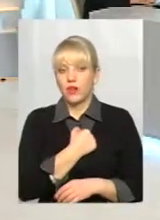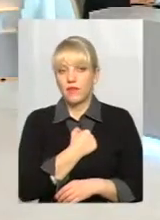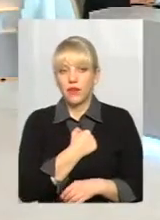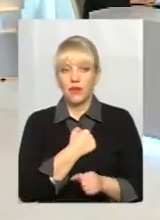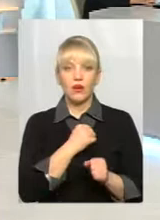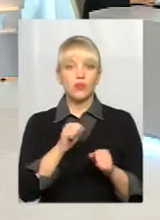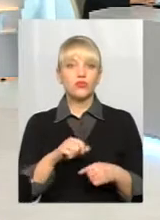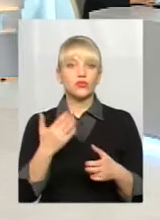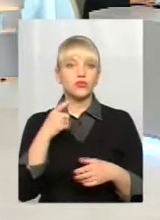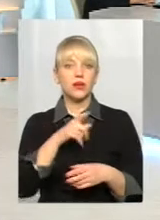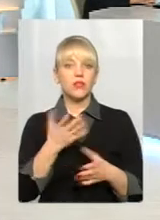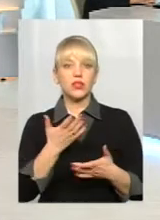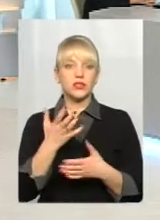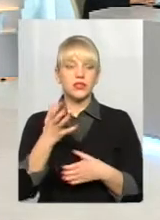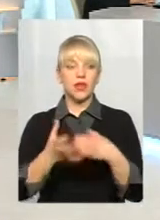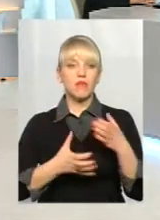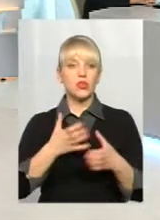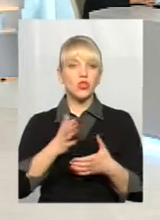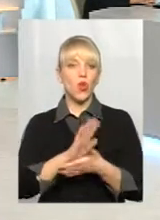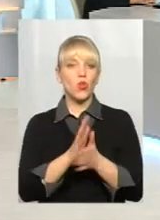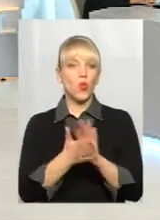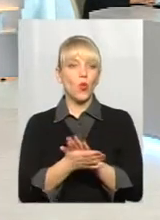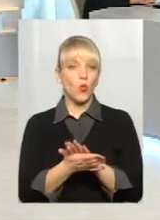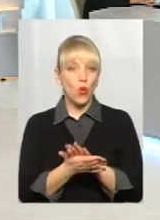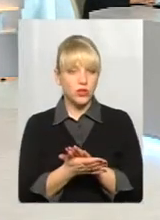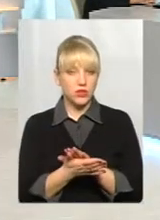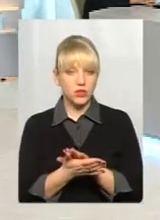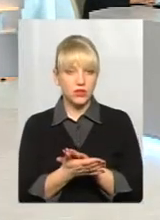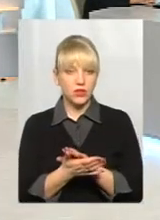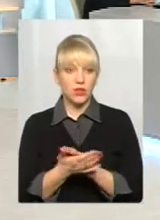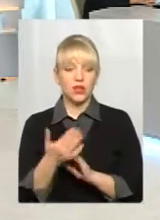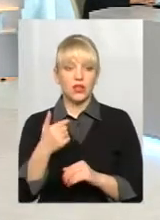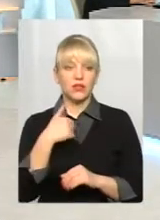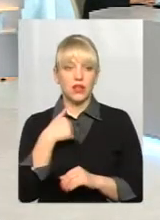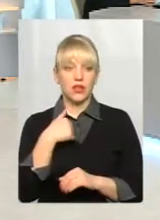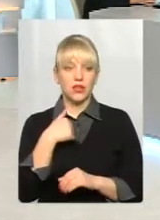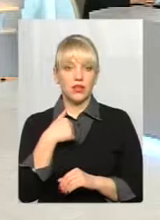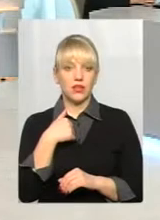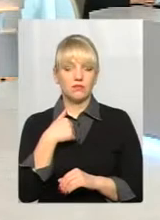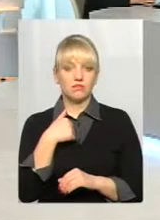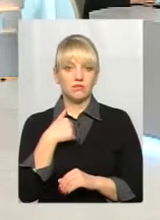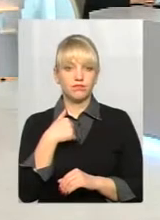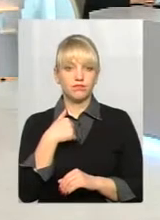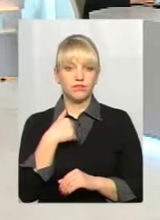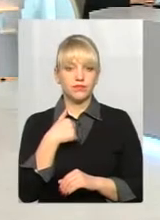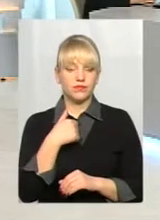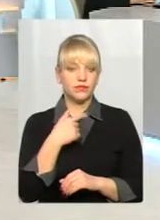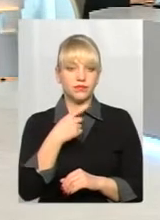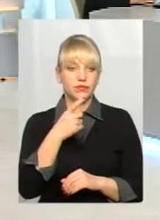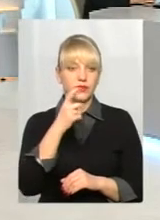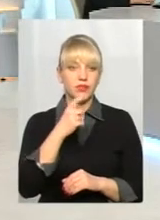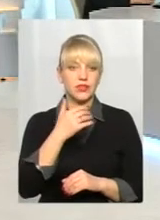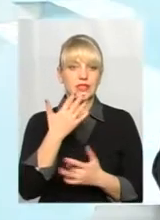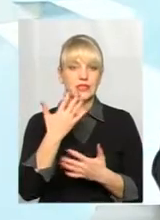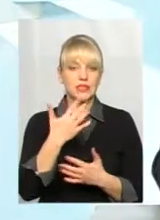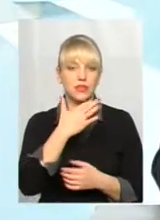якісь міжнародні угоди. Я є патріот цієї землі, мені скільки людей